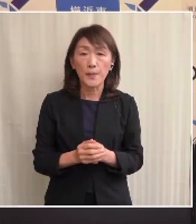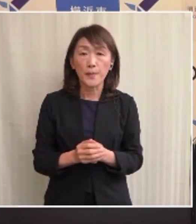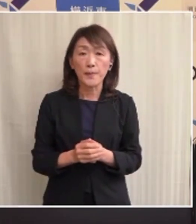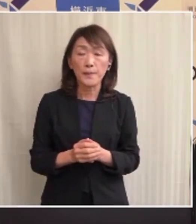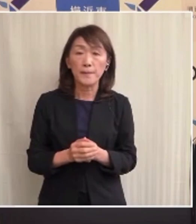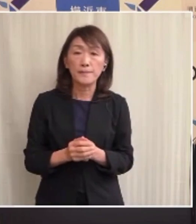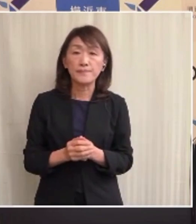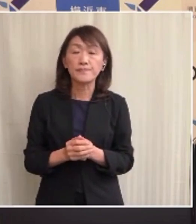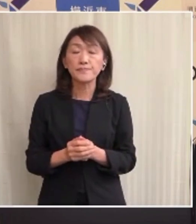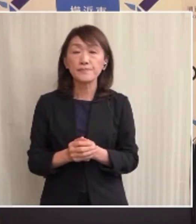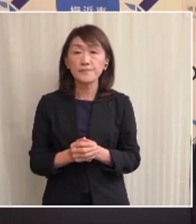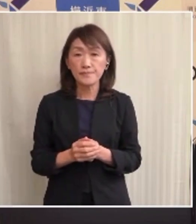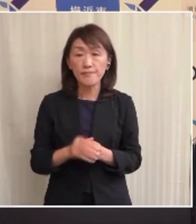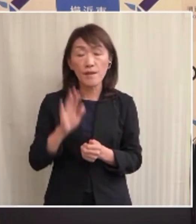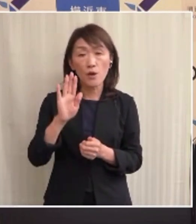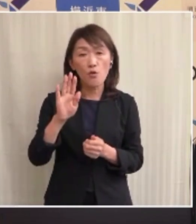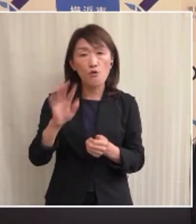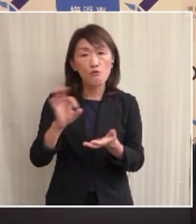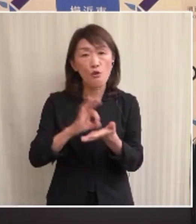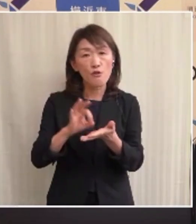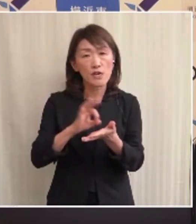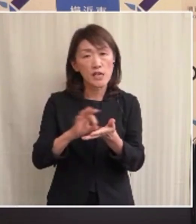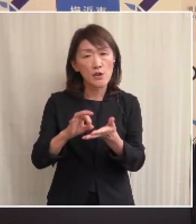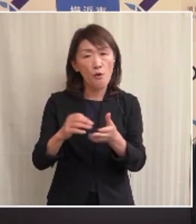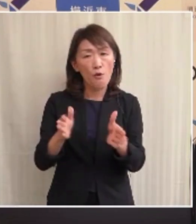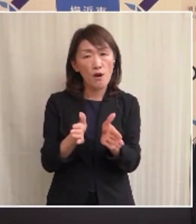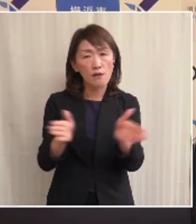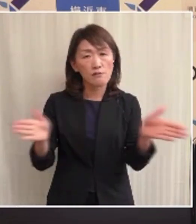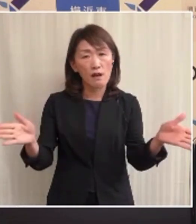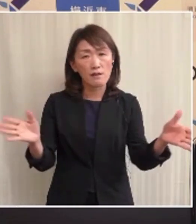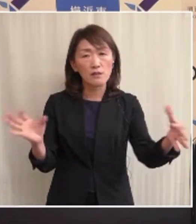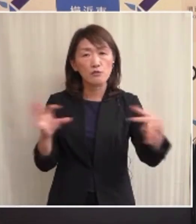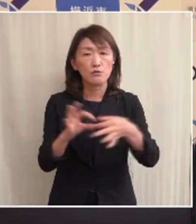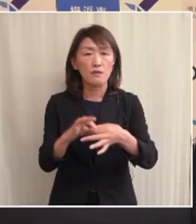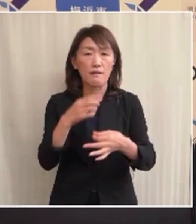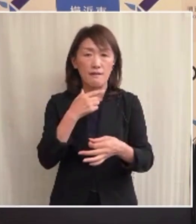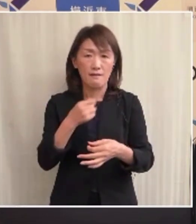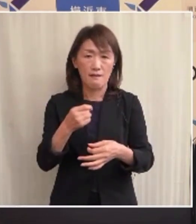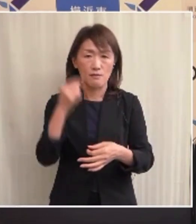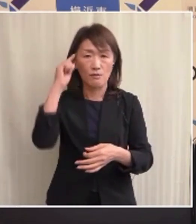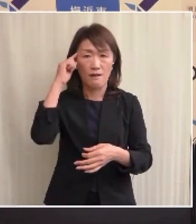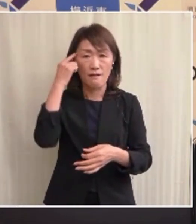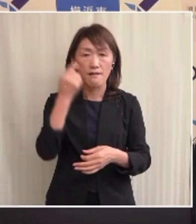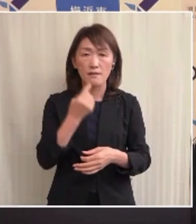集計いたしまして、今後の利用拡大につなげていきたいというふうに考えております。